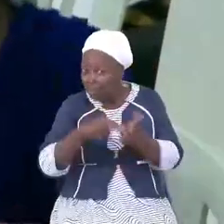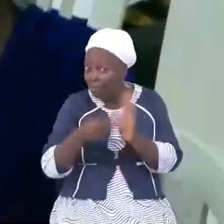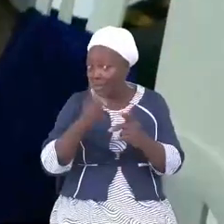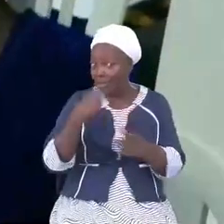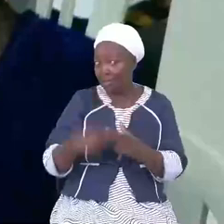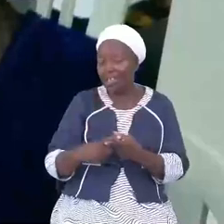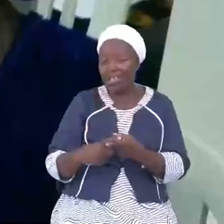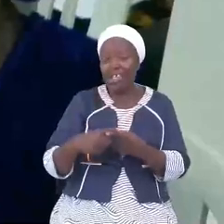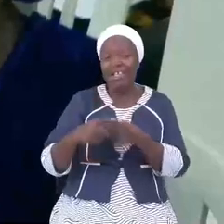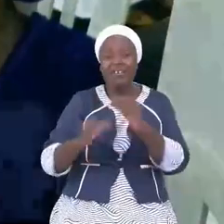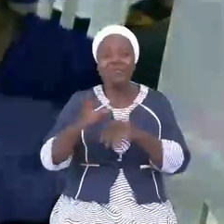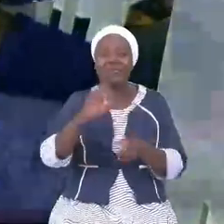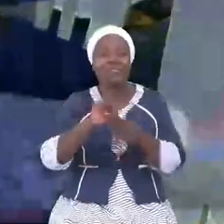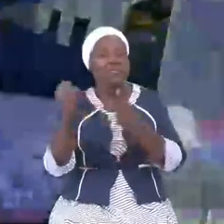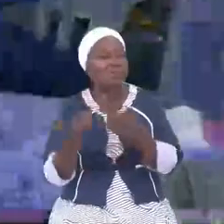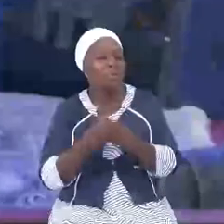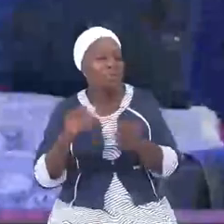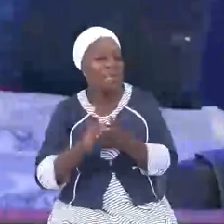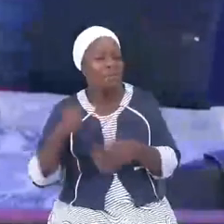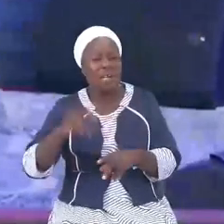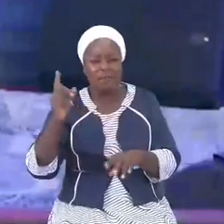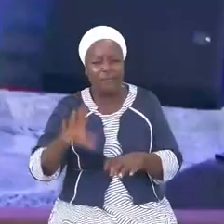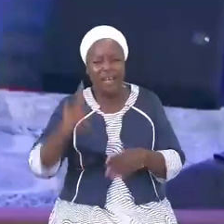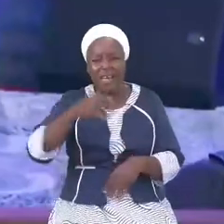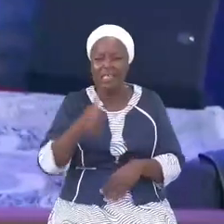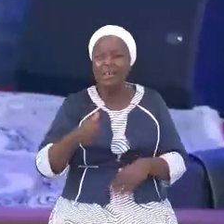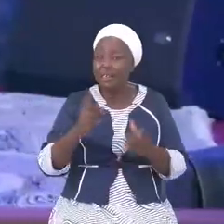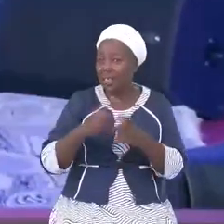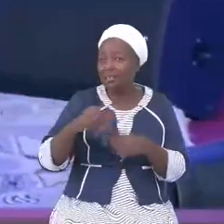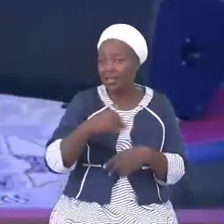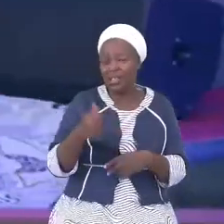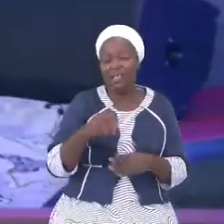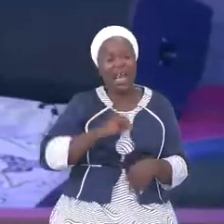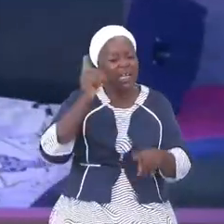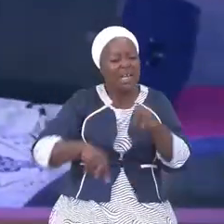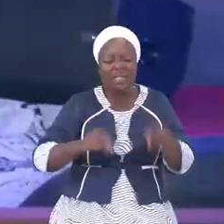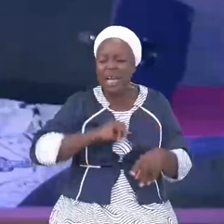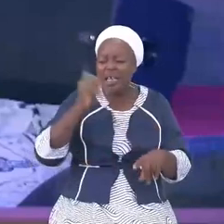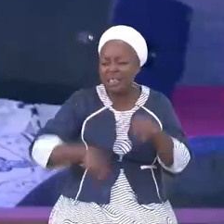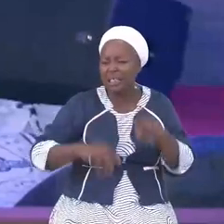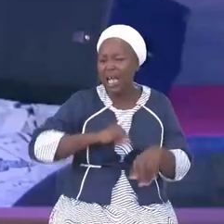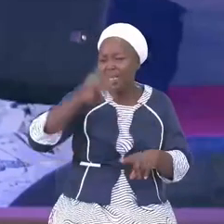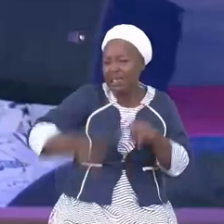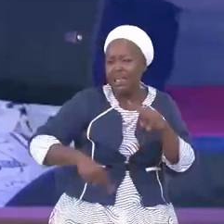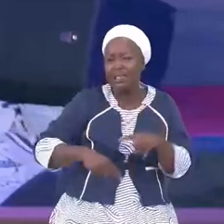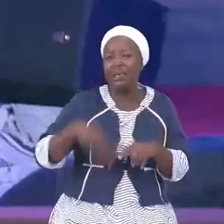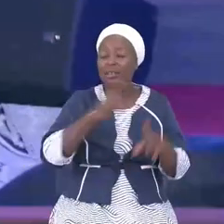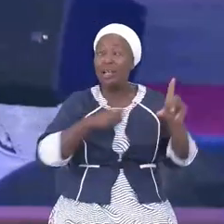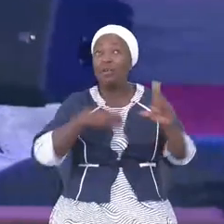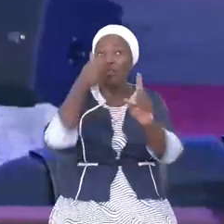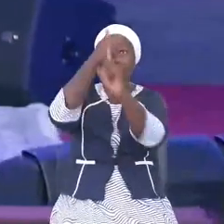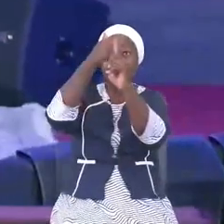pas de situation où nous allons nous retrouver et nous allons dire, ah, je ne peux pas, je ne peux pas. Le Seigneur lui-même a